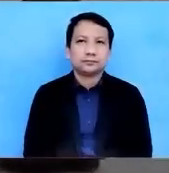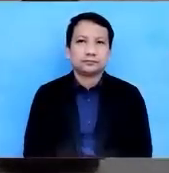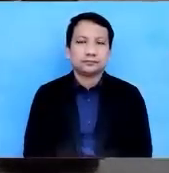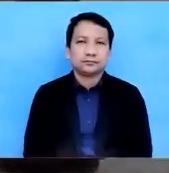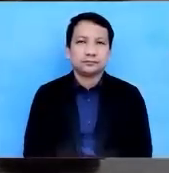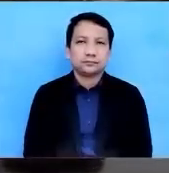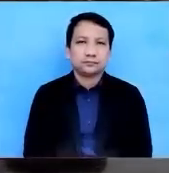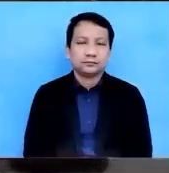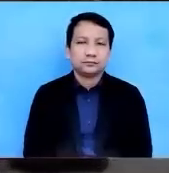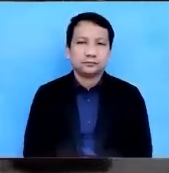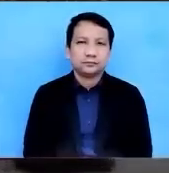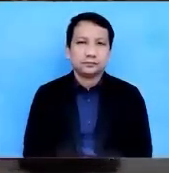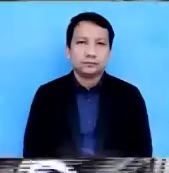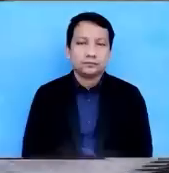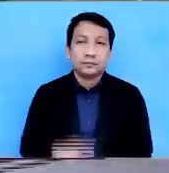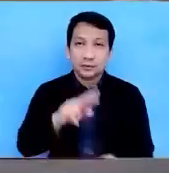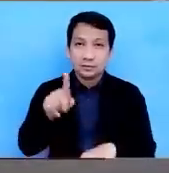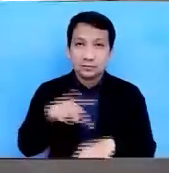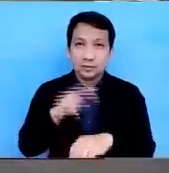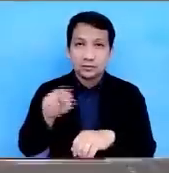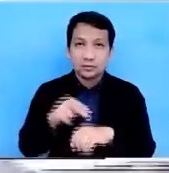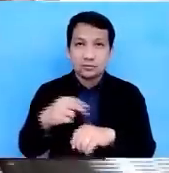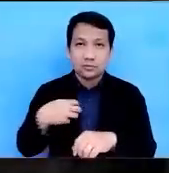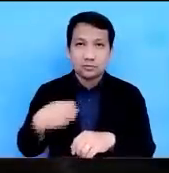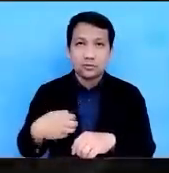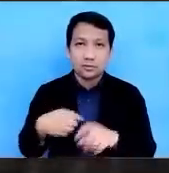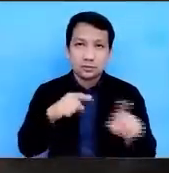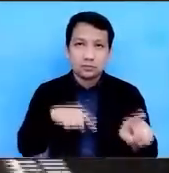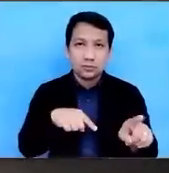Naka-alerto ngayon ang Philippine National Police sa posibleng